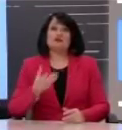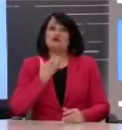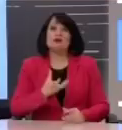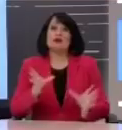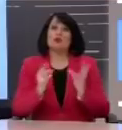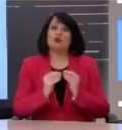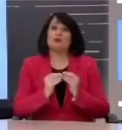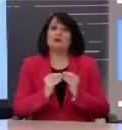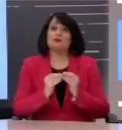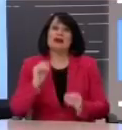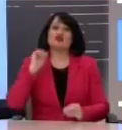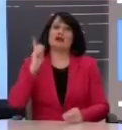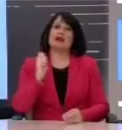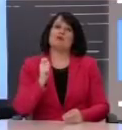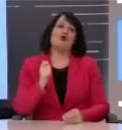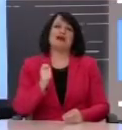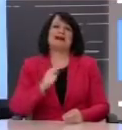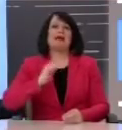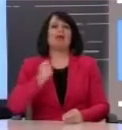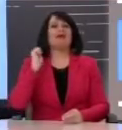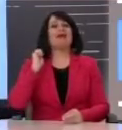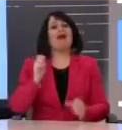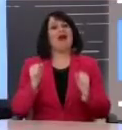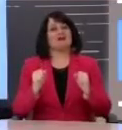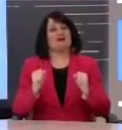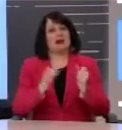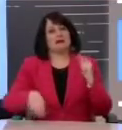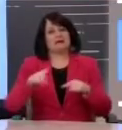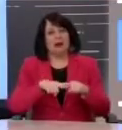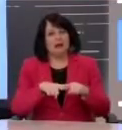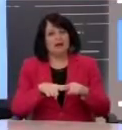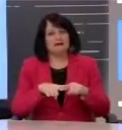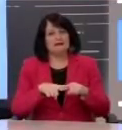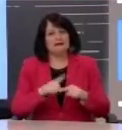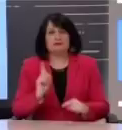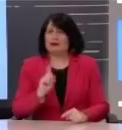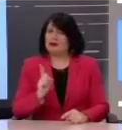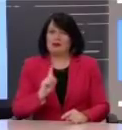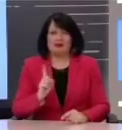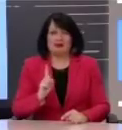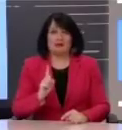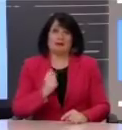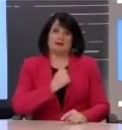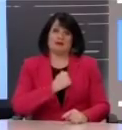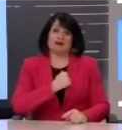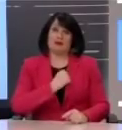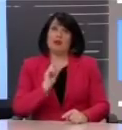αφορούν την εξωτερική πολιτική και την εθνική ασφάλεια της χώρας, δεν χωρούν, κατά την εκτίμησή